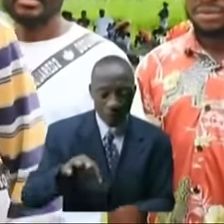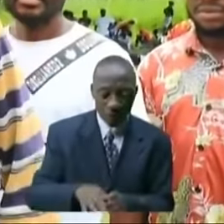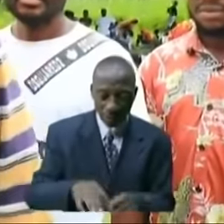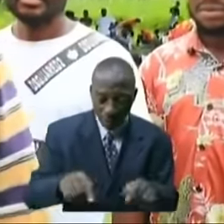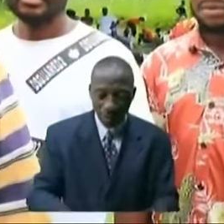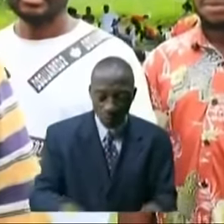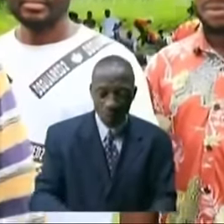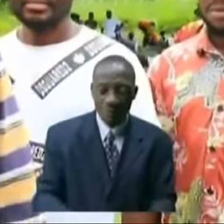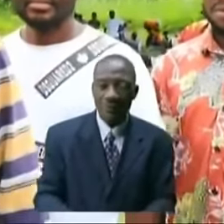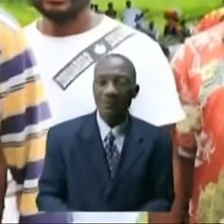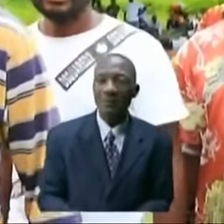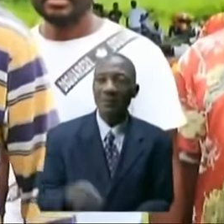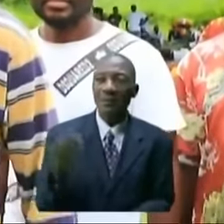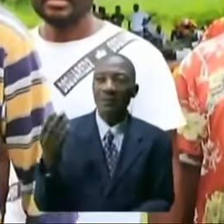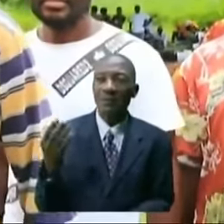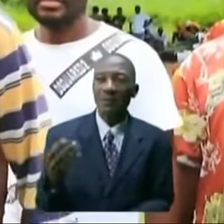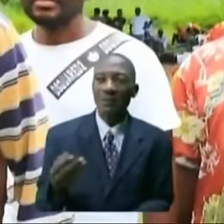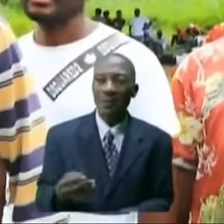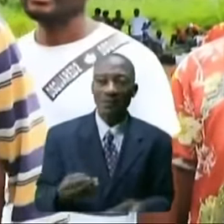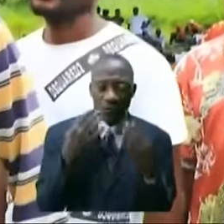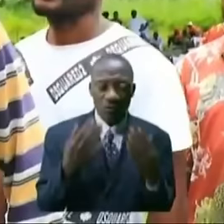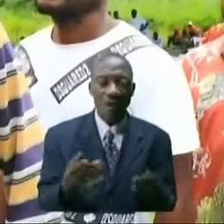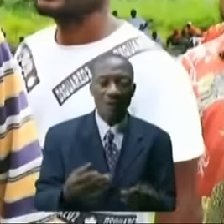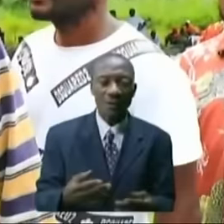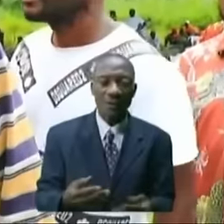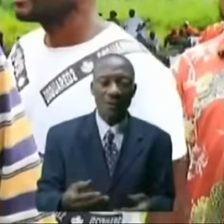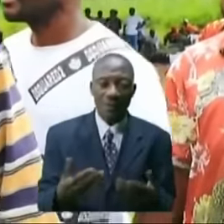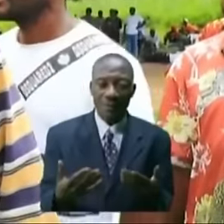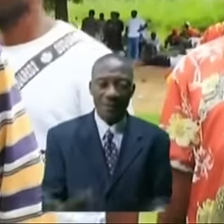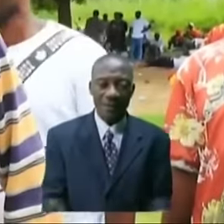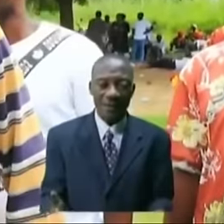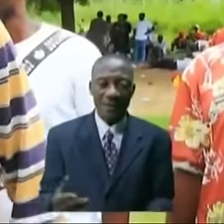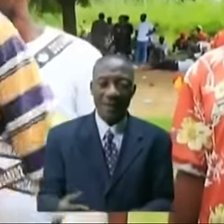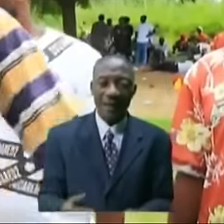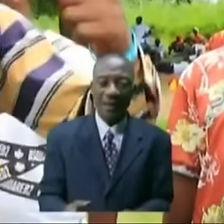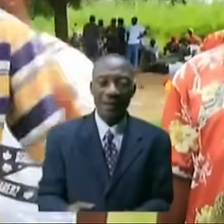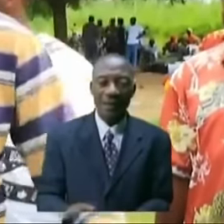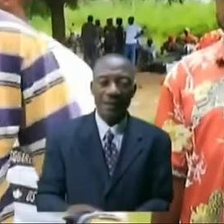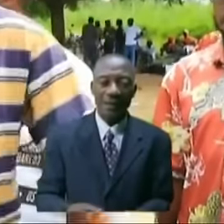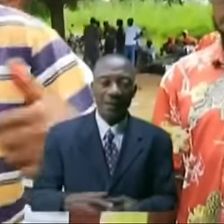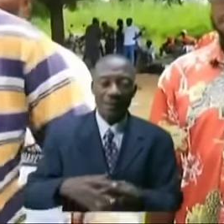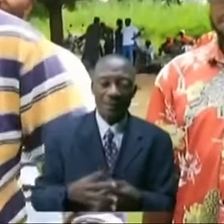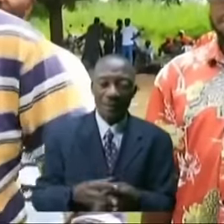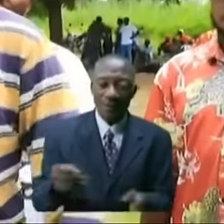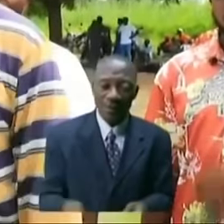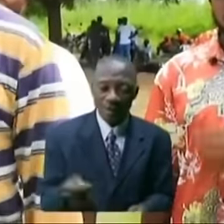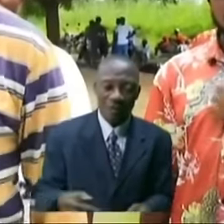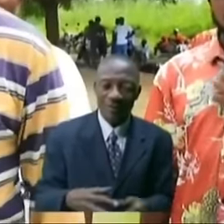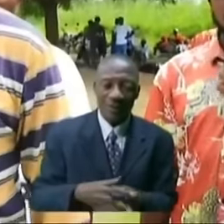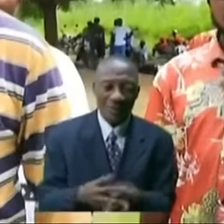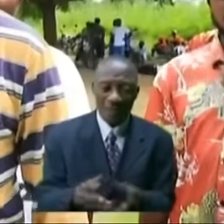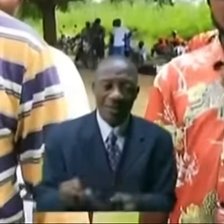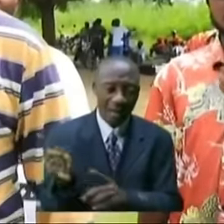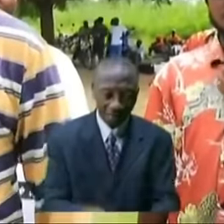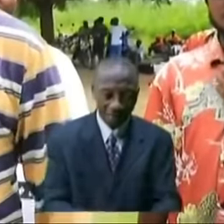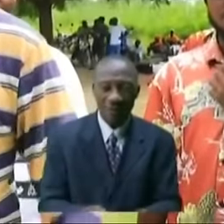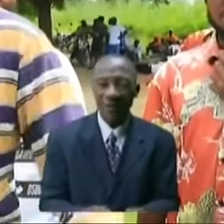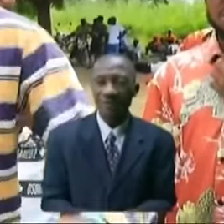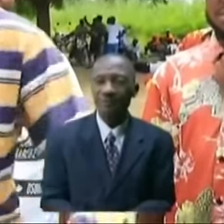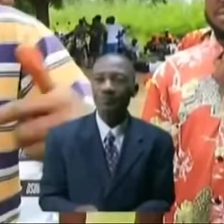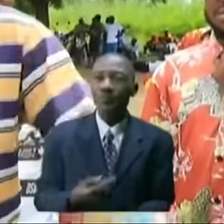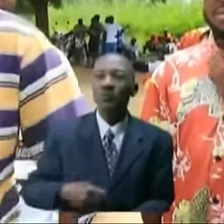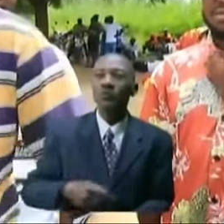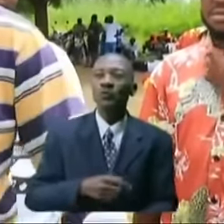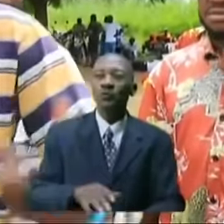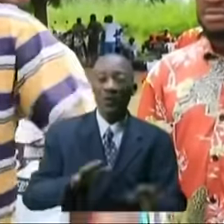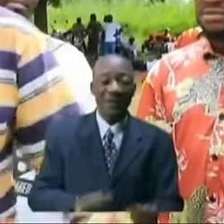quartier. C'est à peine même que la machine vient d'arriver ici, dans le centre. Alors nous sommes sûrs qu'ici, On va attendre jusqu'au moment